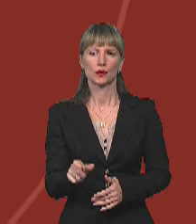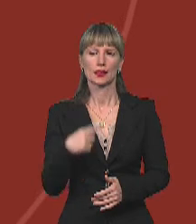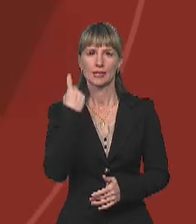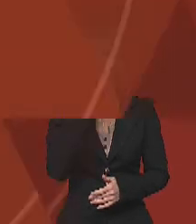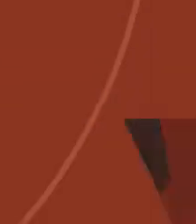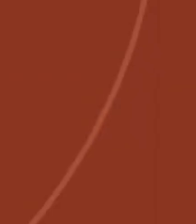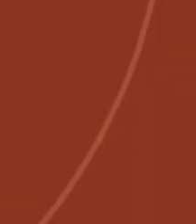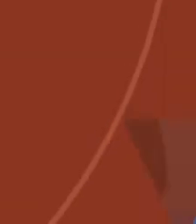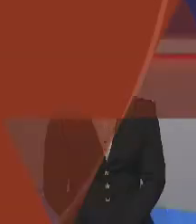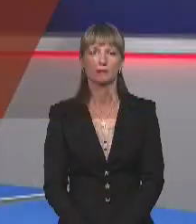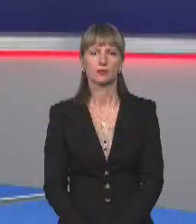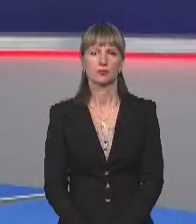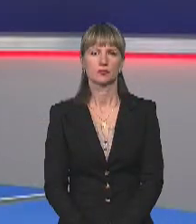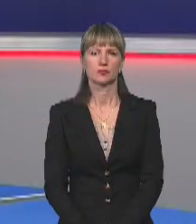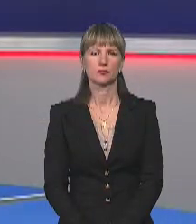індивідуально.